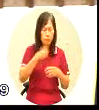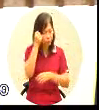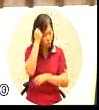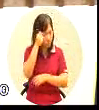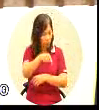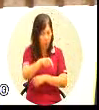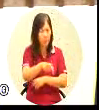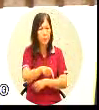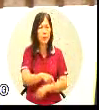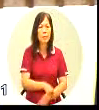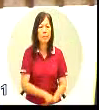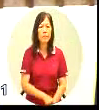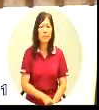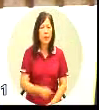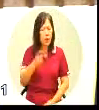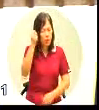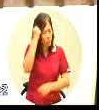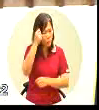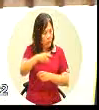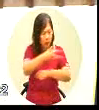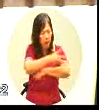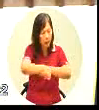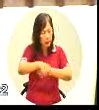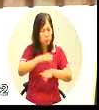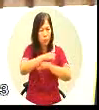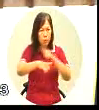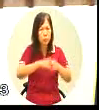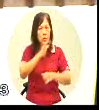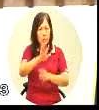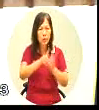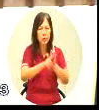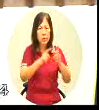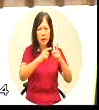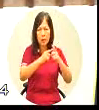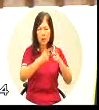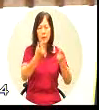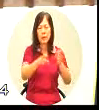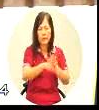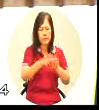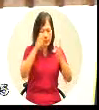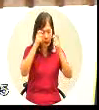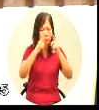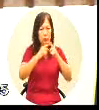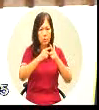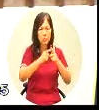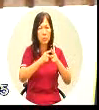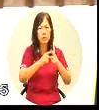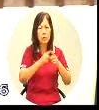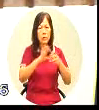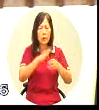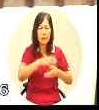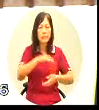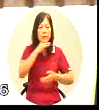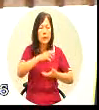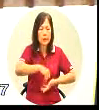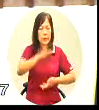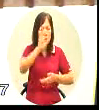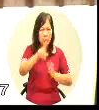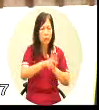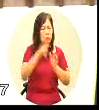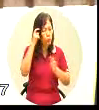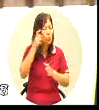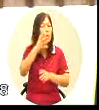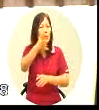的，在这个海域上生活的这些人都是高雄人，待会会提到我们高雄市政府，我会